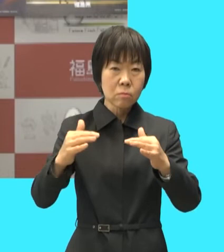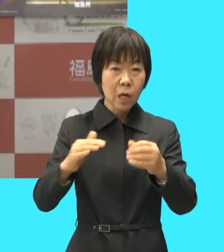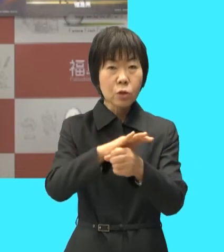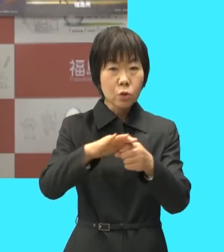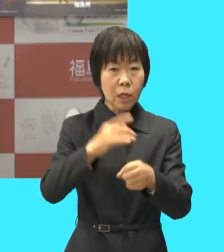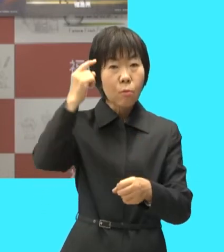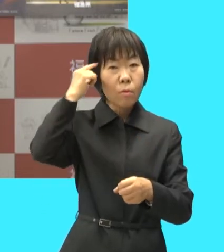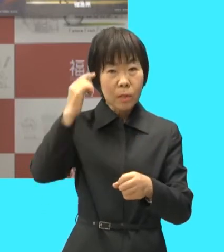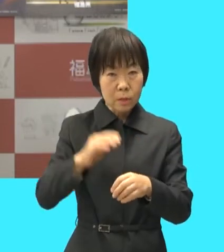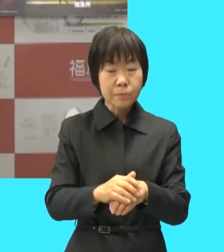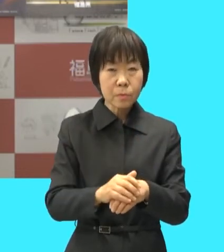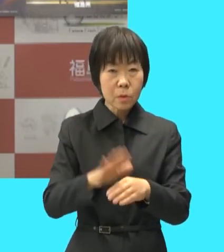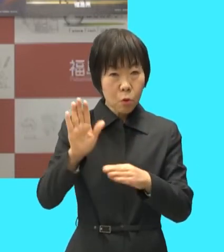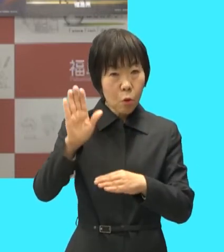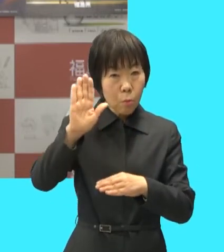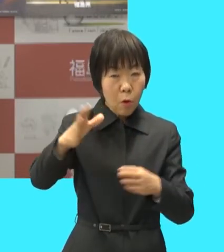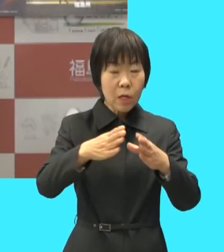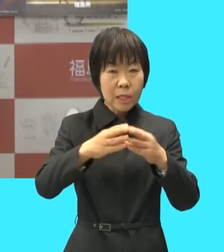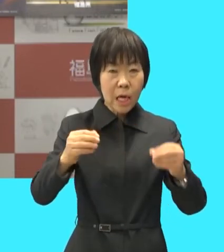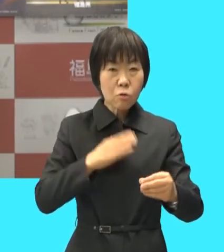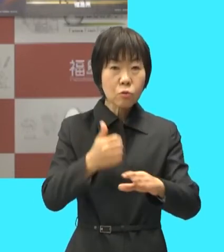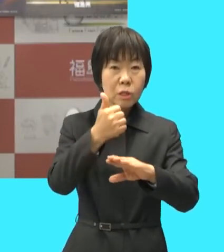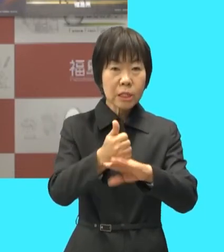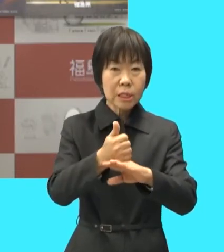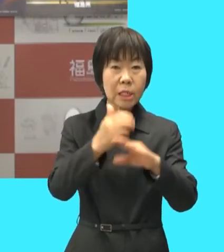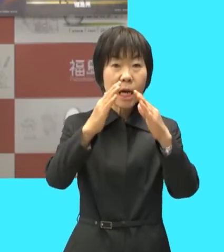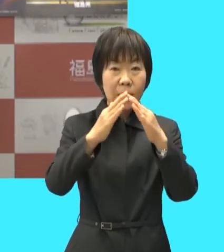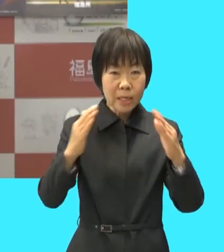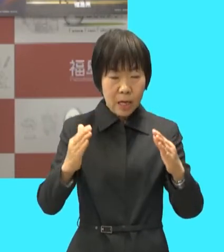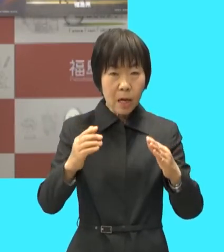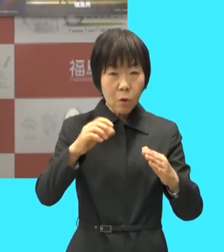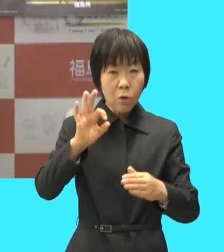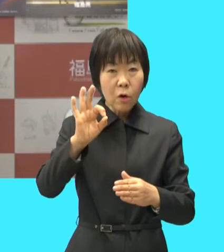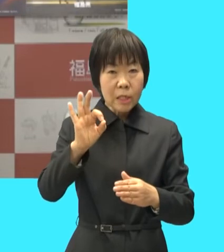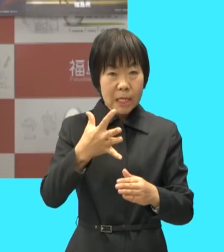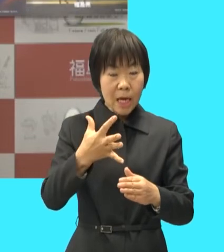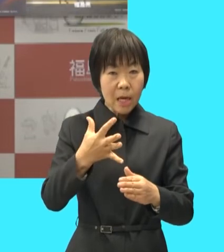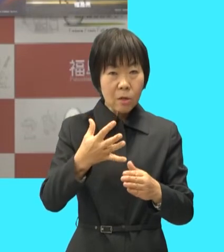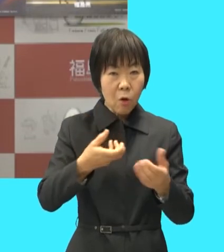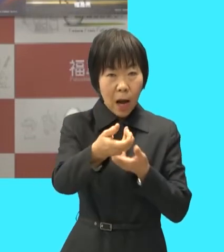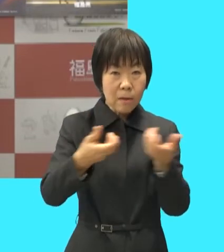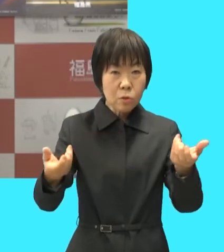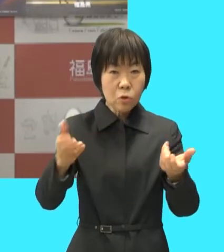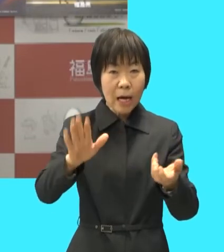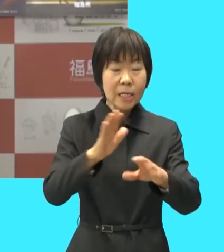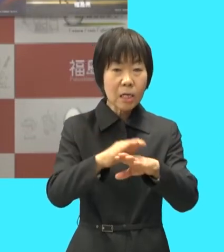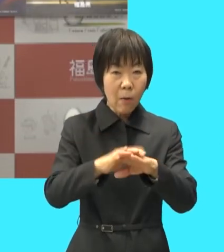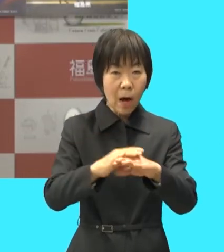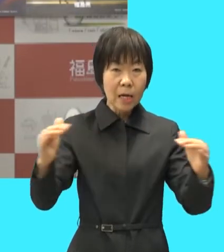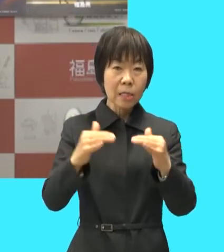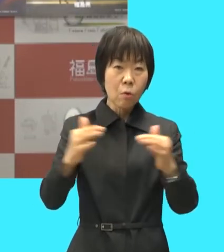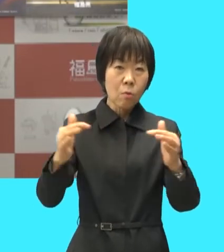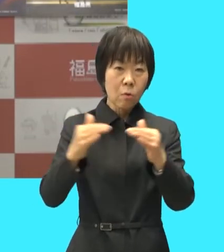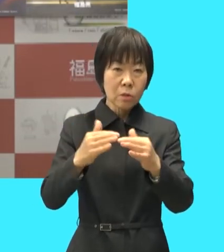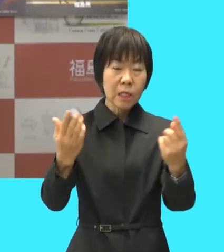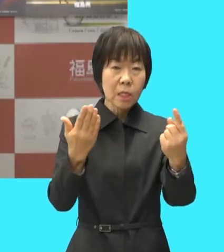。今後も全国知事会等において、この税源配分のあり方というものはやはり議論に何度もな